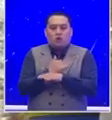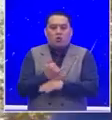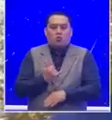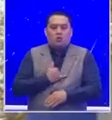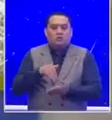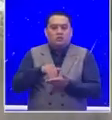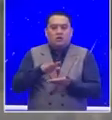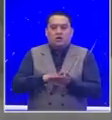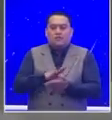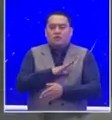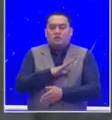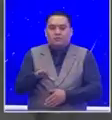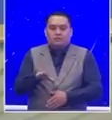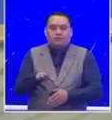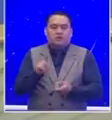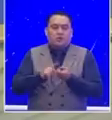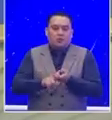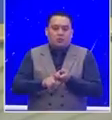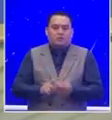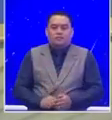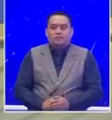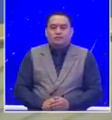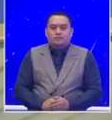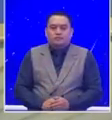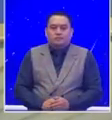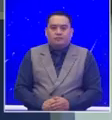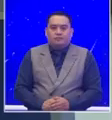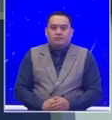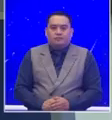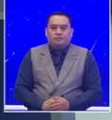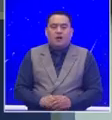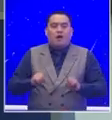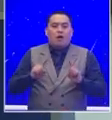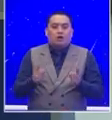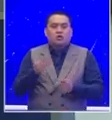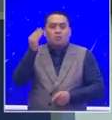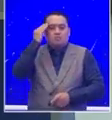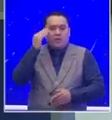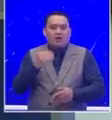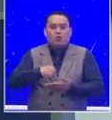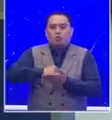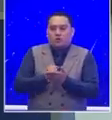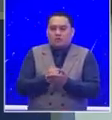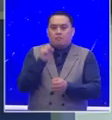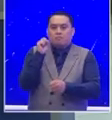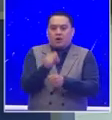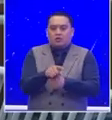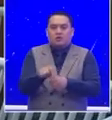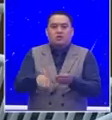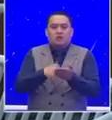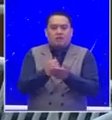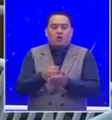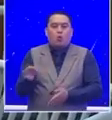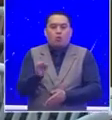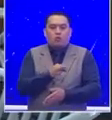не зарегистрировано ни одного случая заражения вирусной инфекцией COVID-19. Ограничительные меры, утвержденные постановлением главного санврача